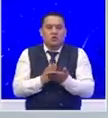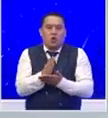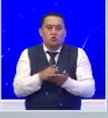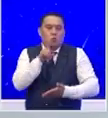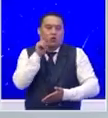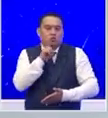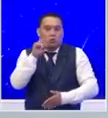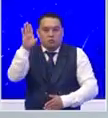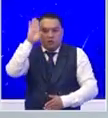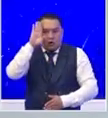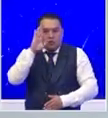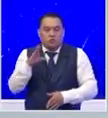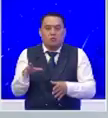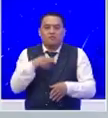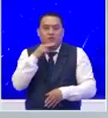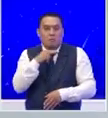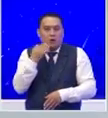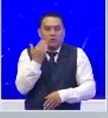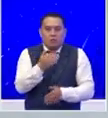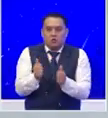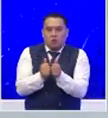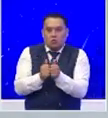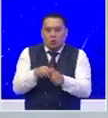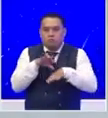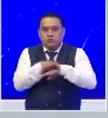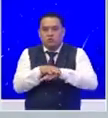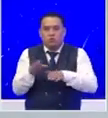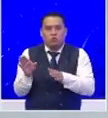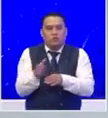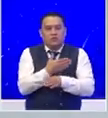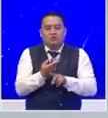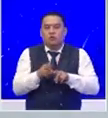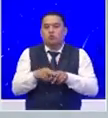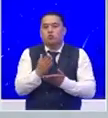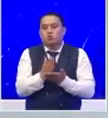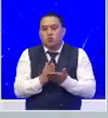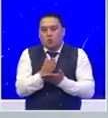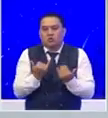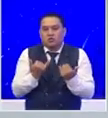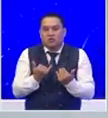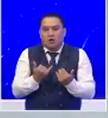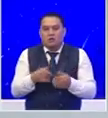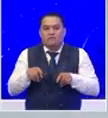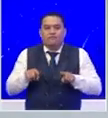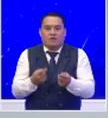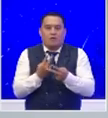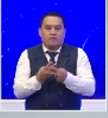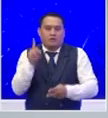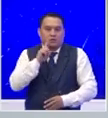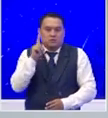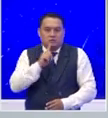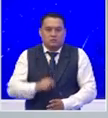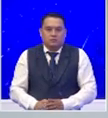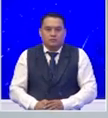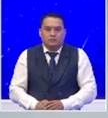молодого парня. Но благодаря бдительности пассажиров нападавшего удалось обезвредить. Сейчас нарушитель помещен в изолятор